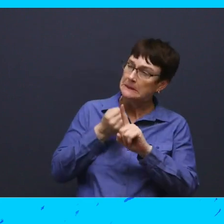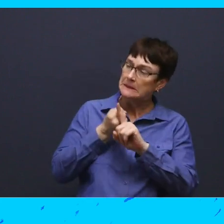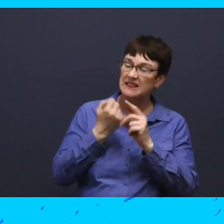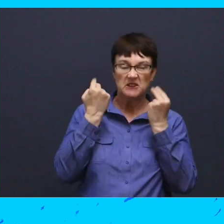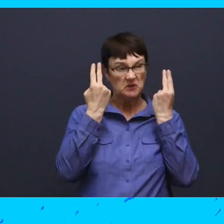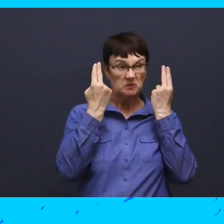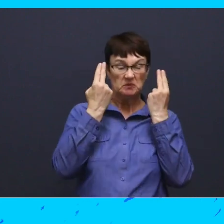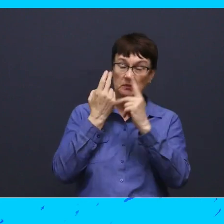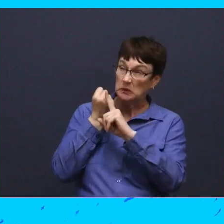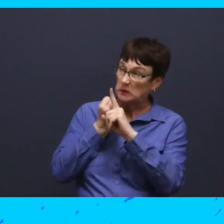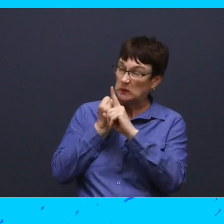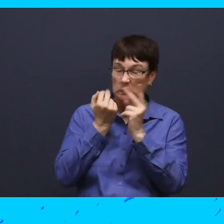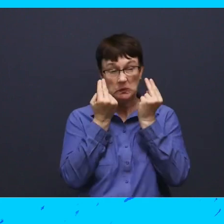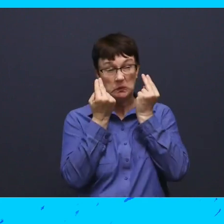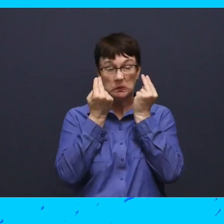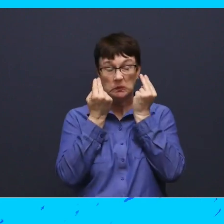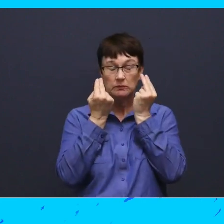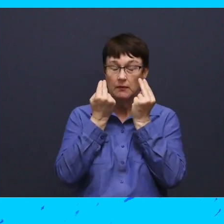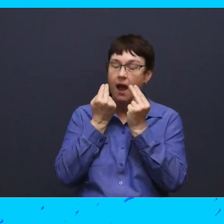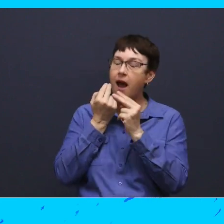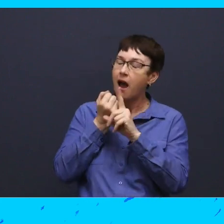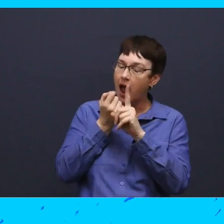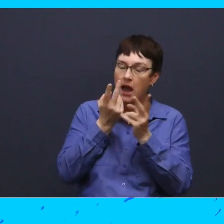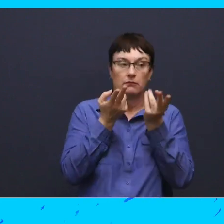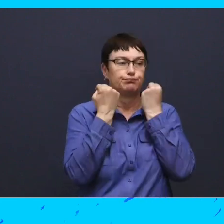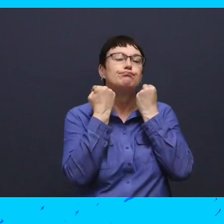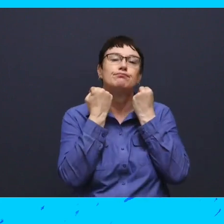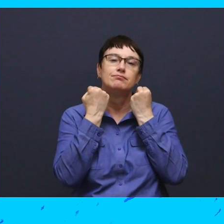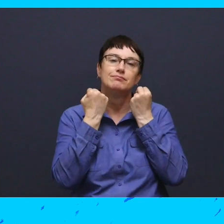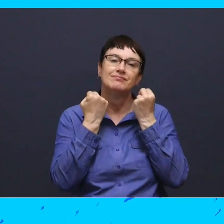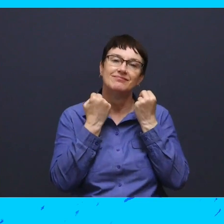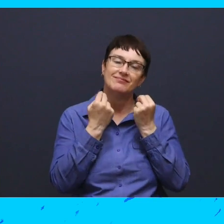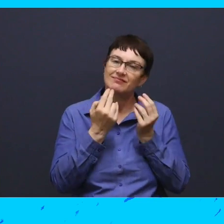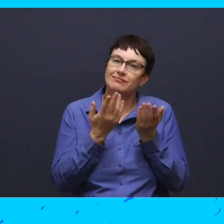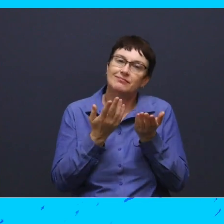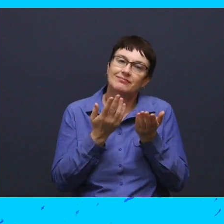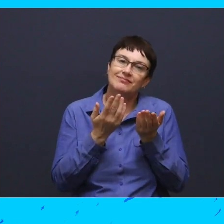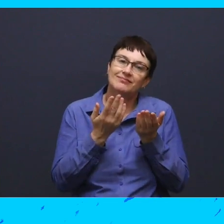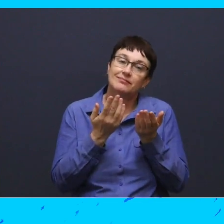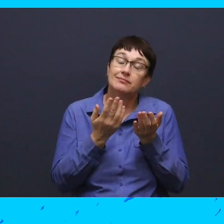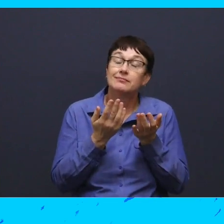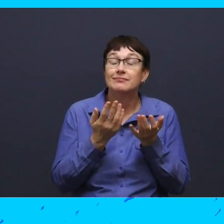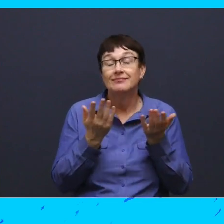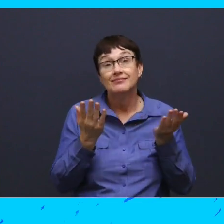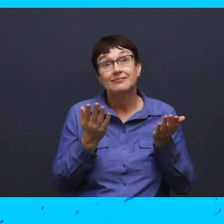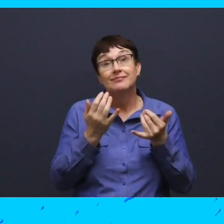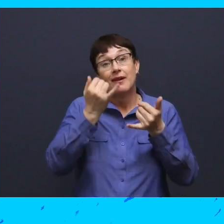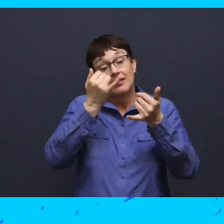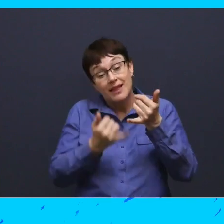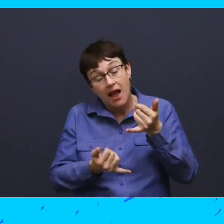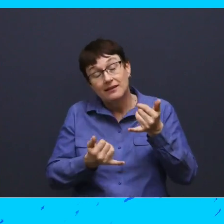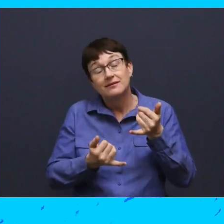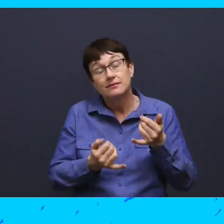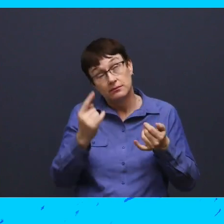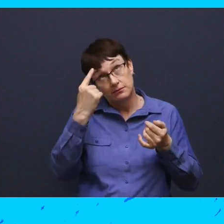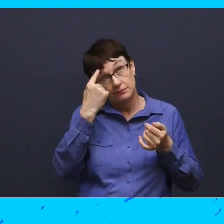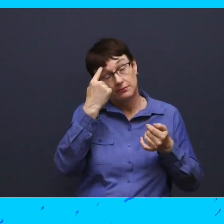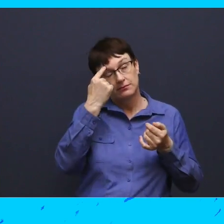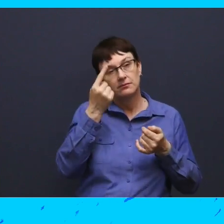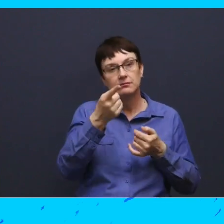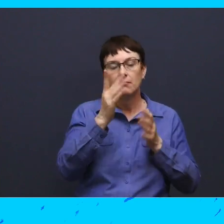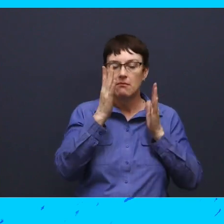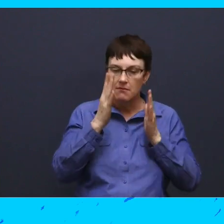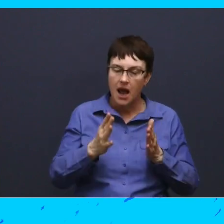y arrive. Et le dernier, c'est d'essayer. C'est de ne pas désister. C'est